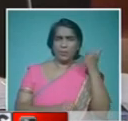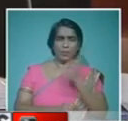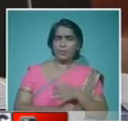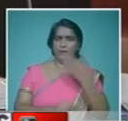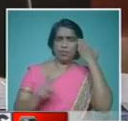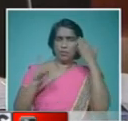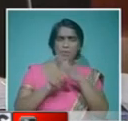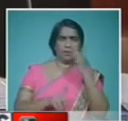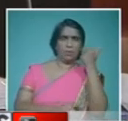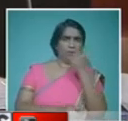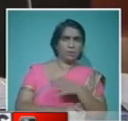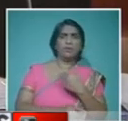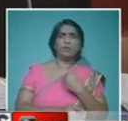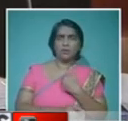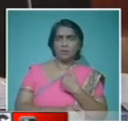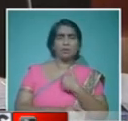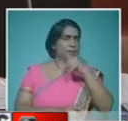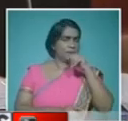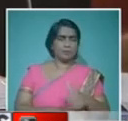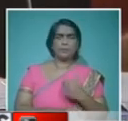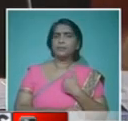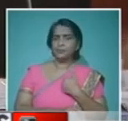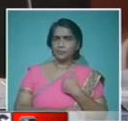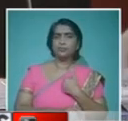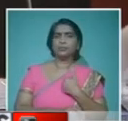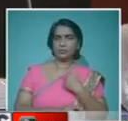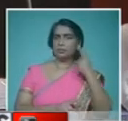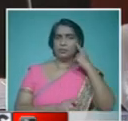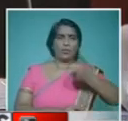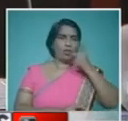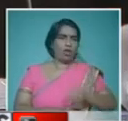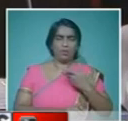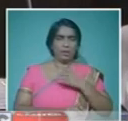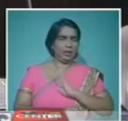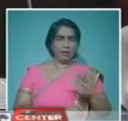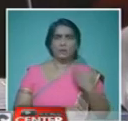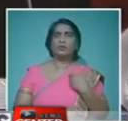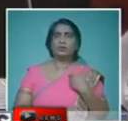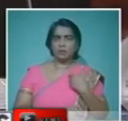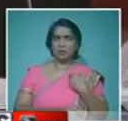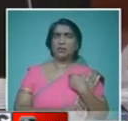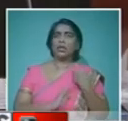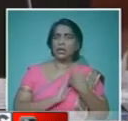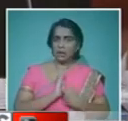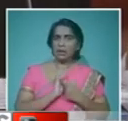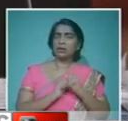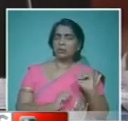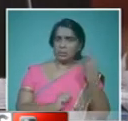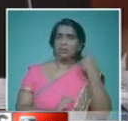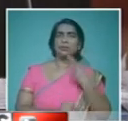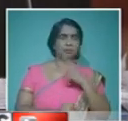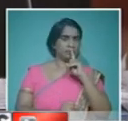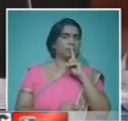සිද්ධිය. අපි කිසිසේත්ම මේ සිද්ධිය අනුමත කරන්නේ නැහැ. නීතිය ක්‍රියාත්මක කරන්නයි කියලා අපි ඉල්ලීමක්